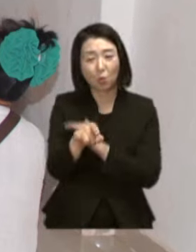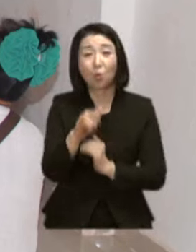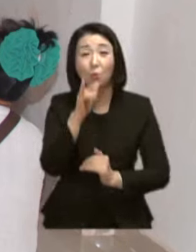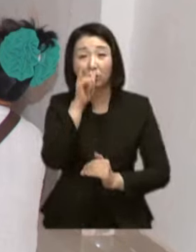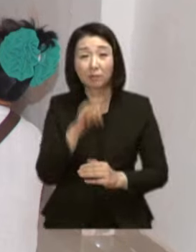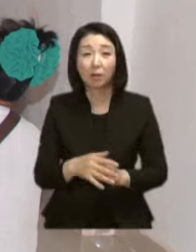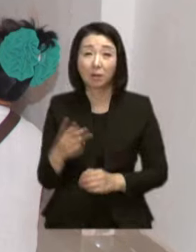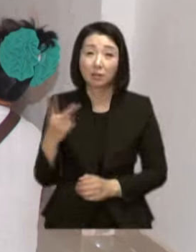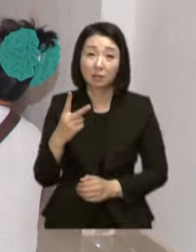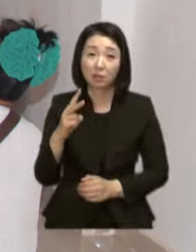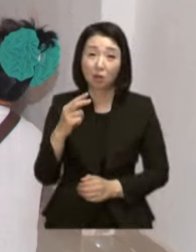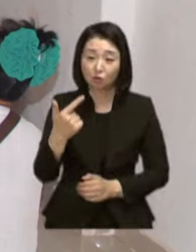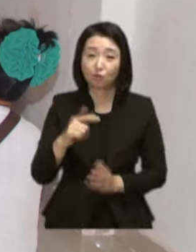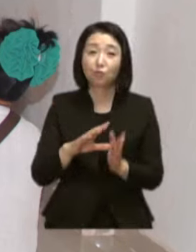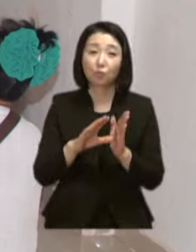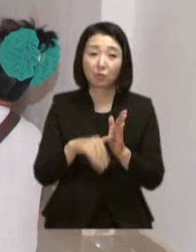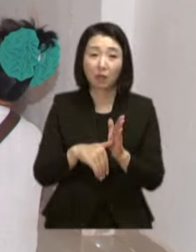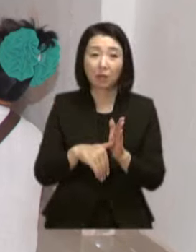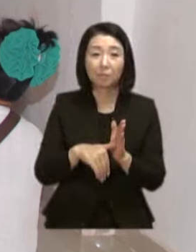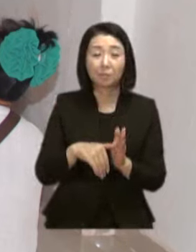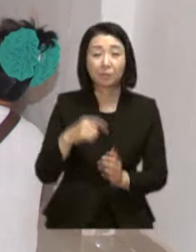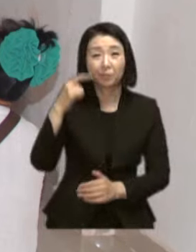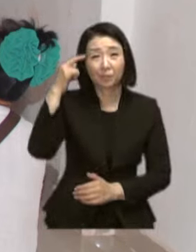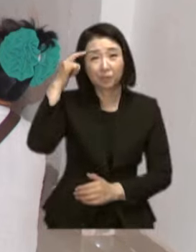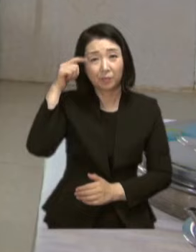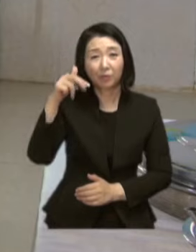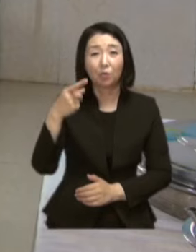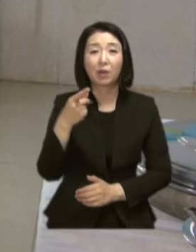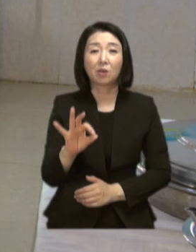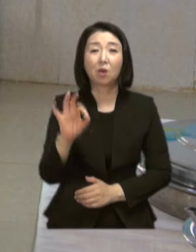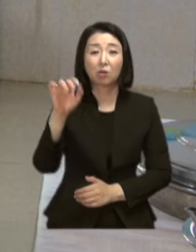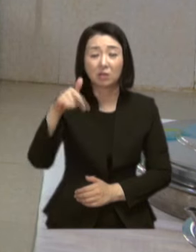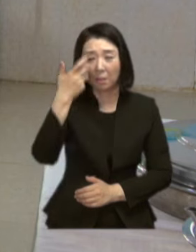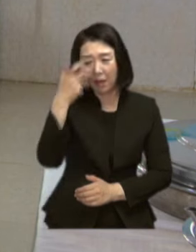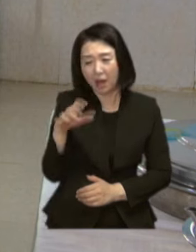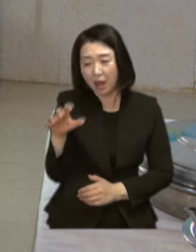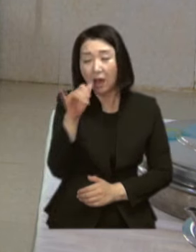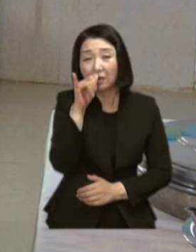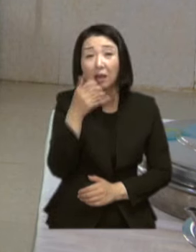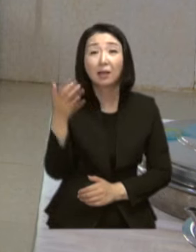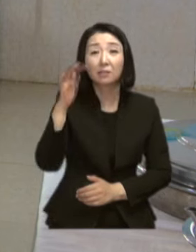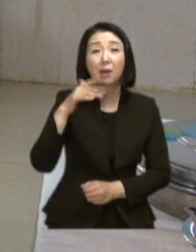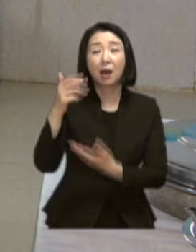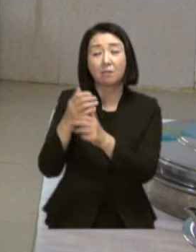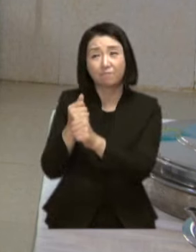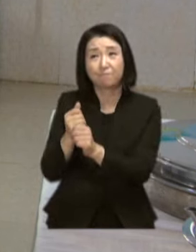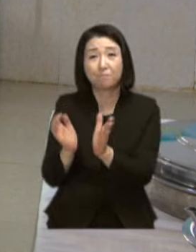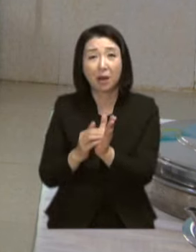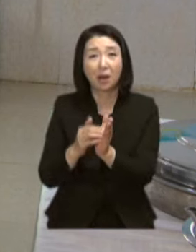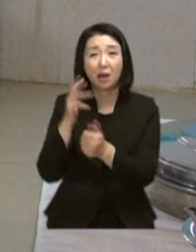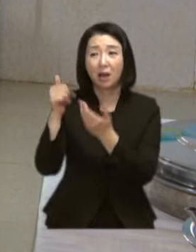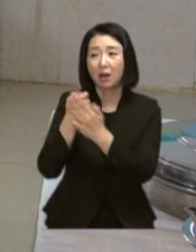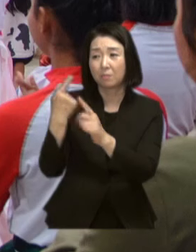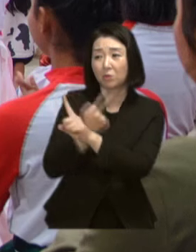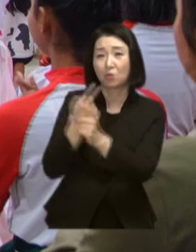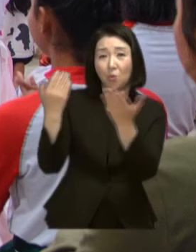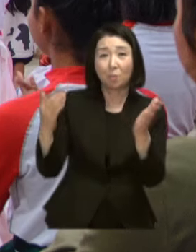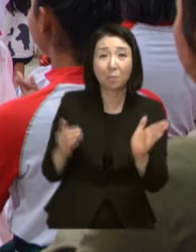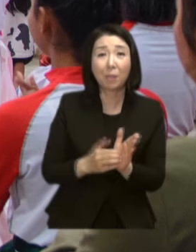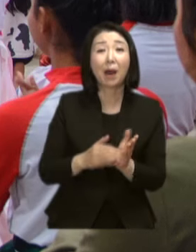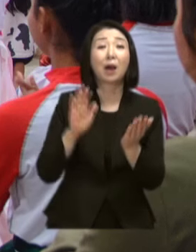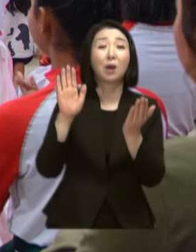2006년 뇌경색으로 반신마비가 되었음에도 하나님만 붙들었고 기적적으로 하나님의 치유하심을 입은